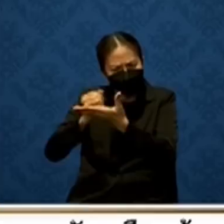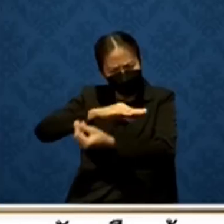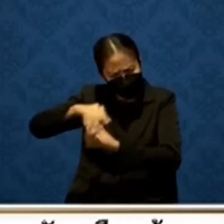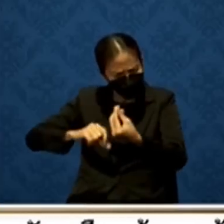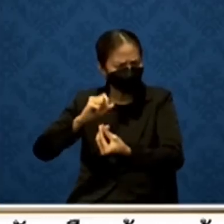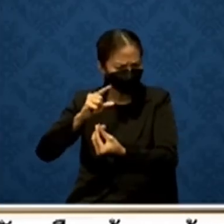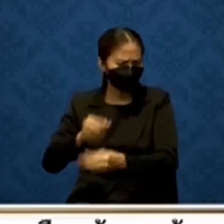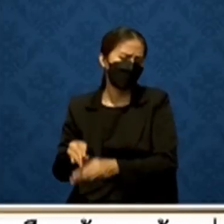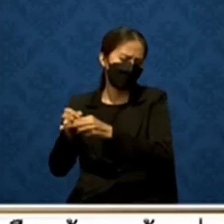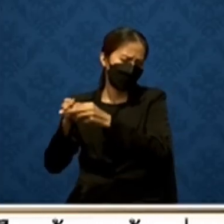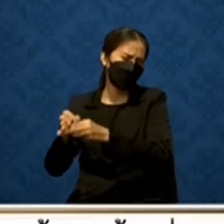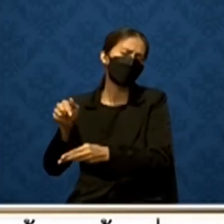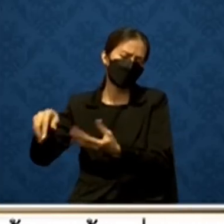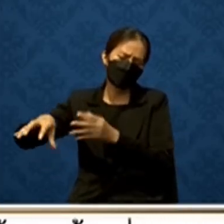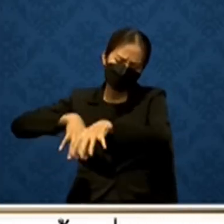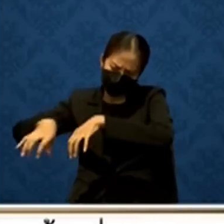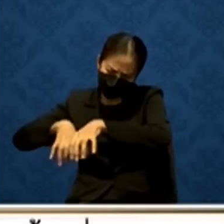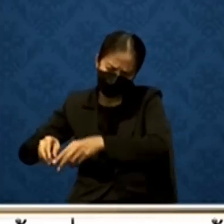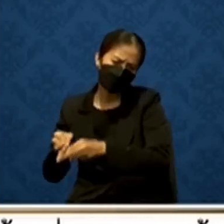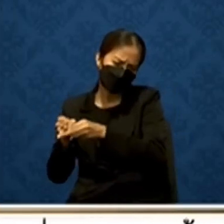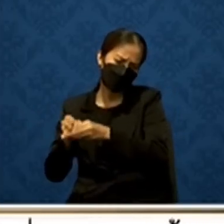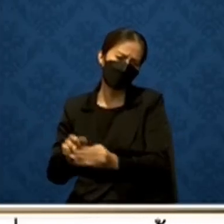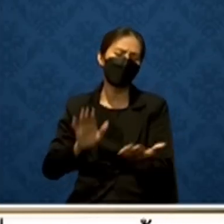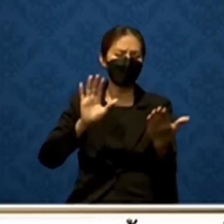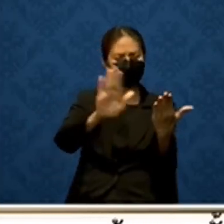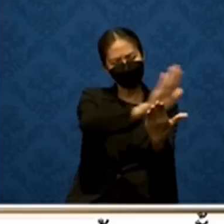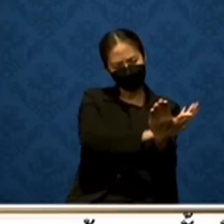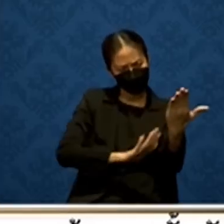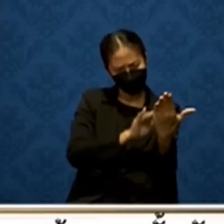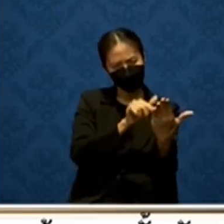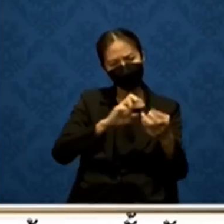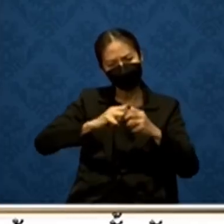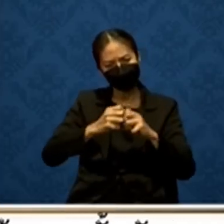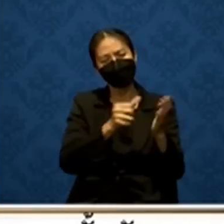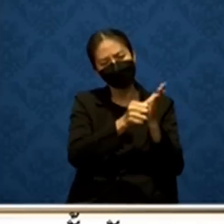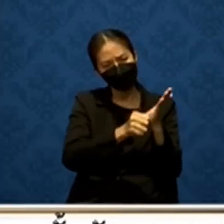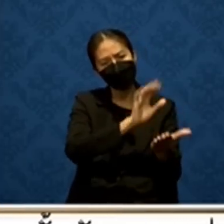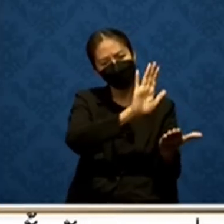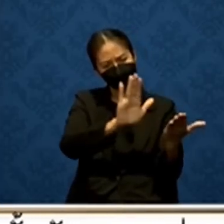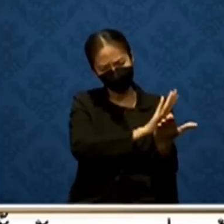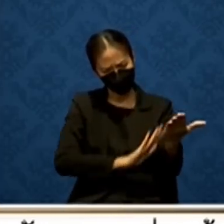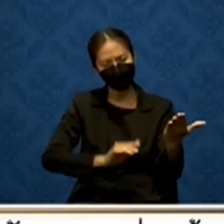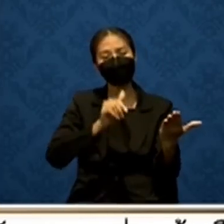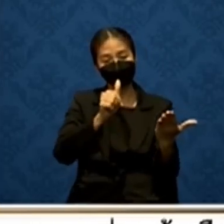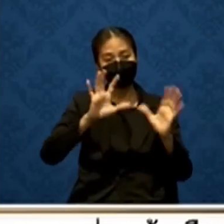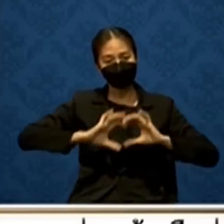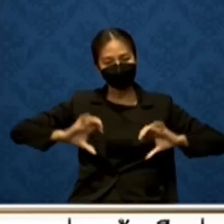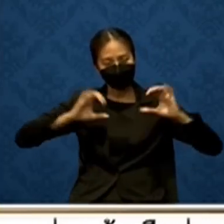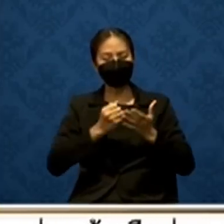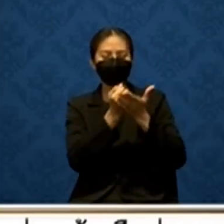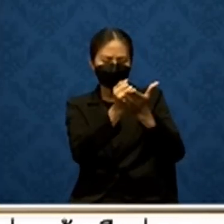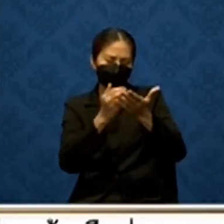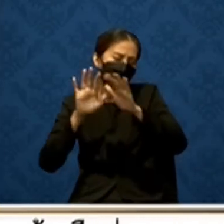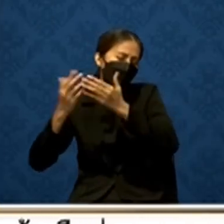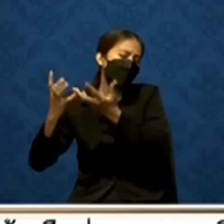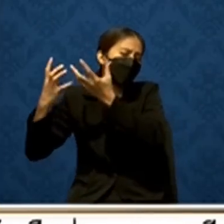เบิศัยภาพกว่าออกพทอทั่ประเทศทจะสามารถแะไปัหาได้ตรนี้กจะสามารถลภาระลงได้แต่กเปส่ทจะตองพูดคุยกนอีก